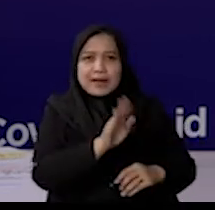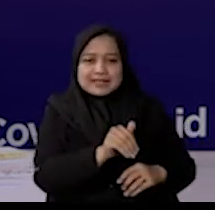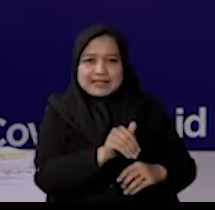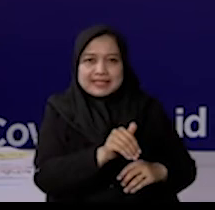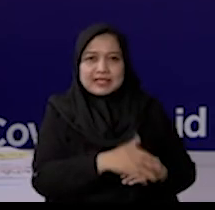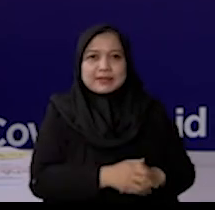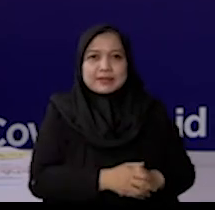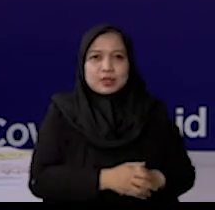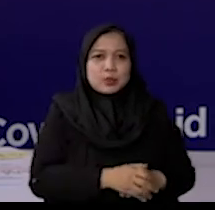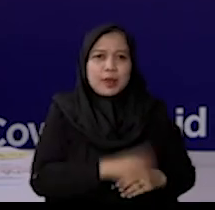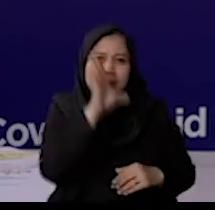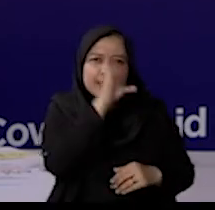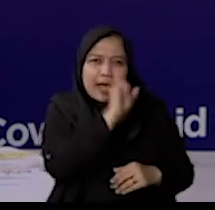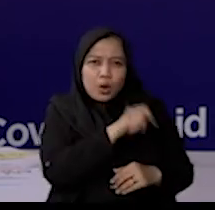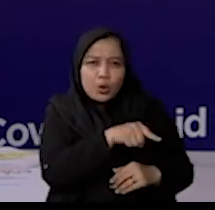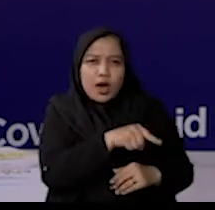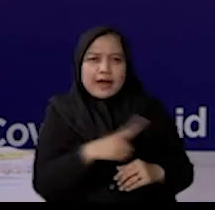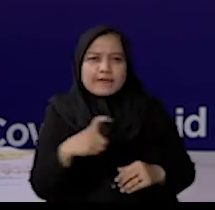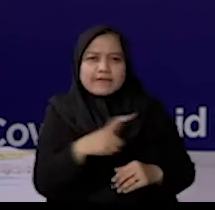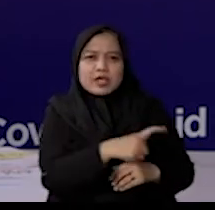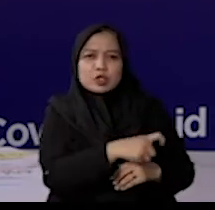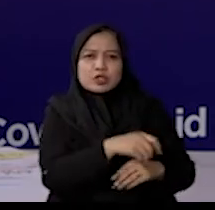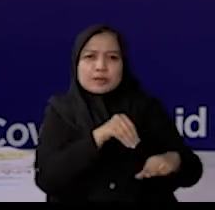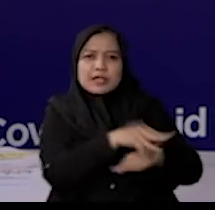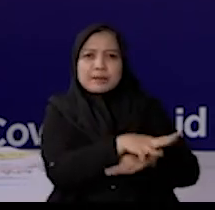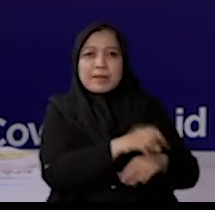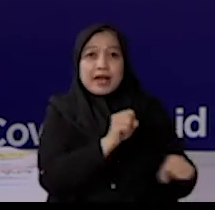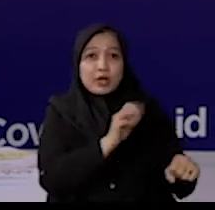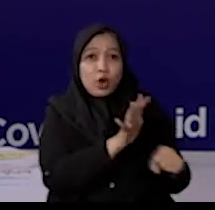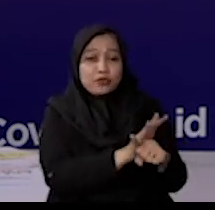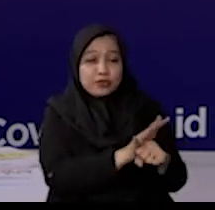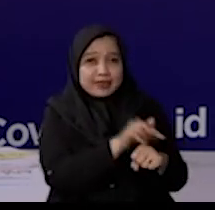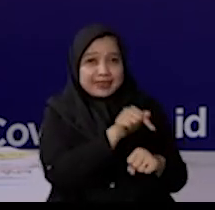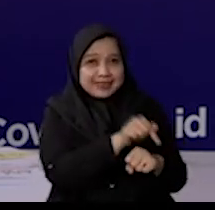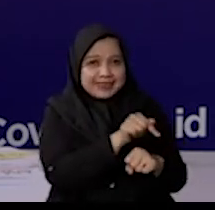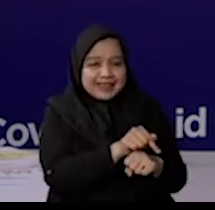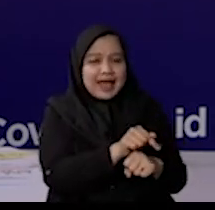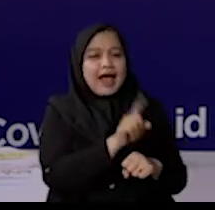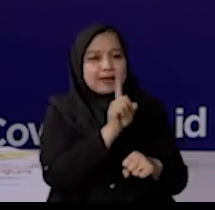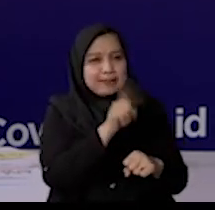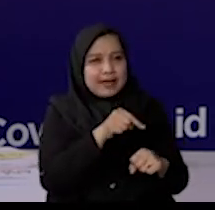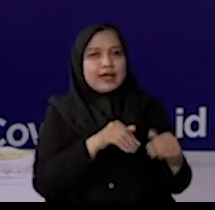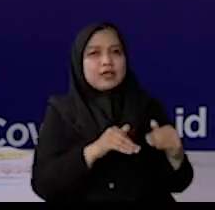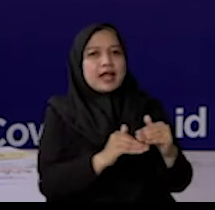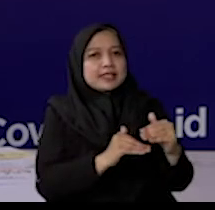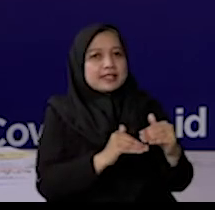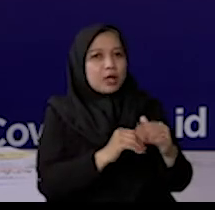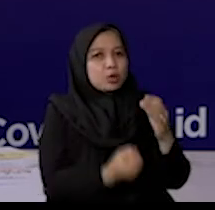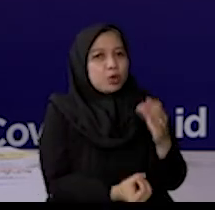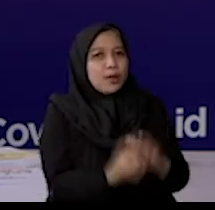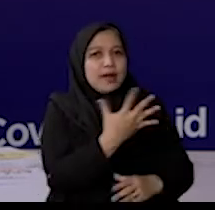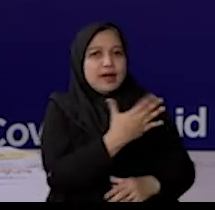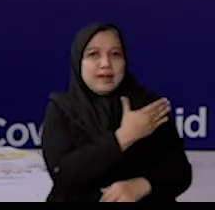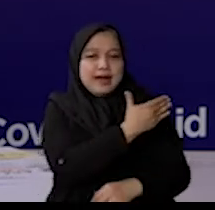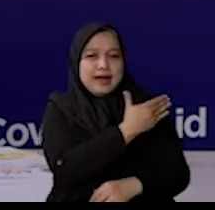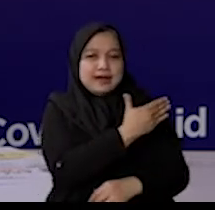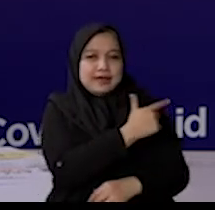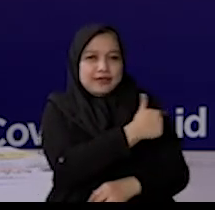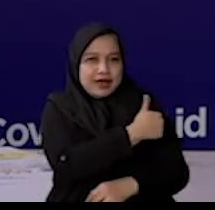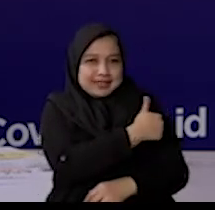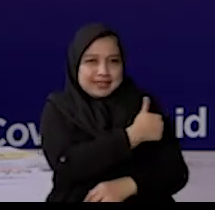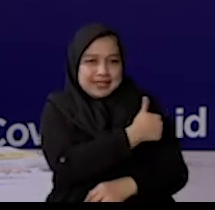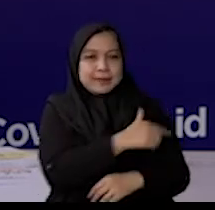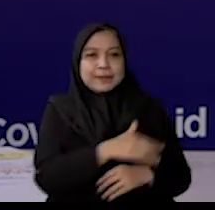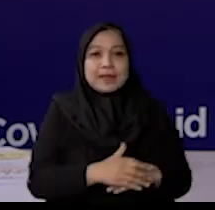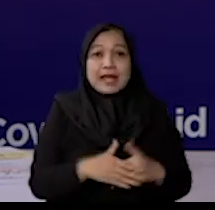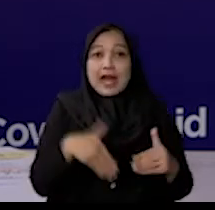mengenali karakteristik virus penyebab COVID-19 yang digunakan sebagai dasar pengembangan vaksin. Proses